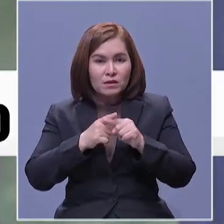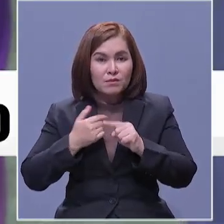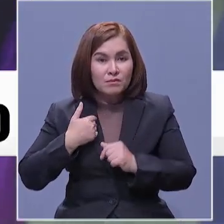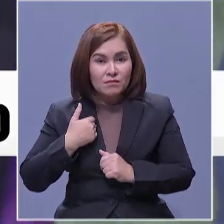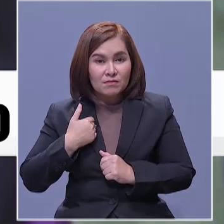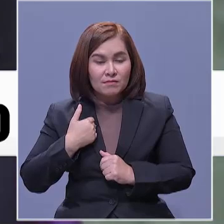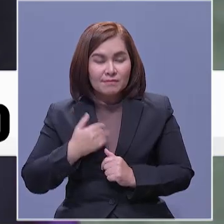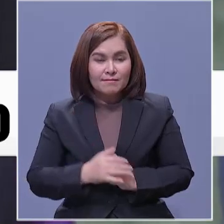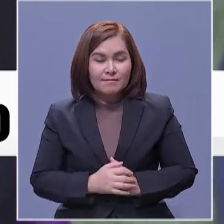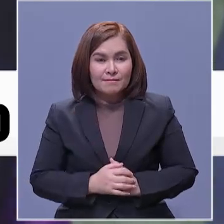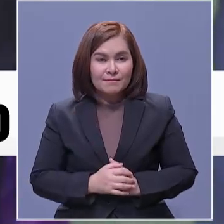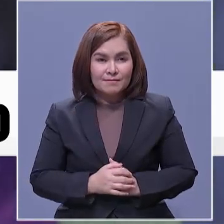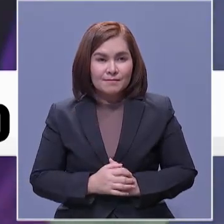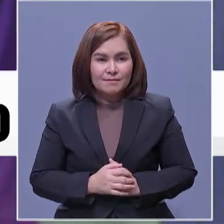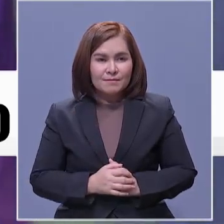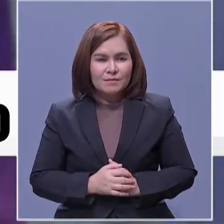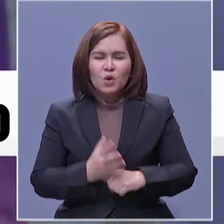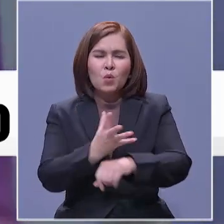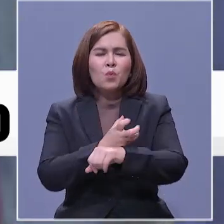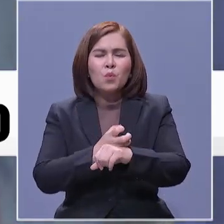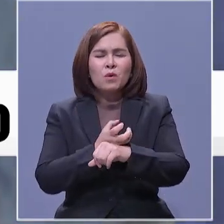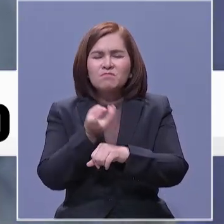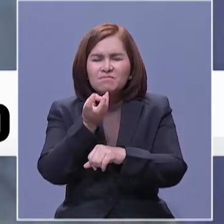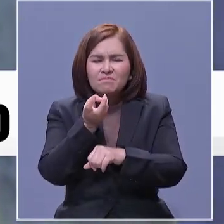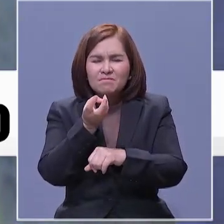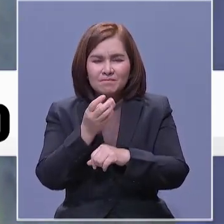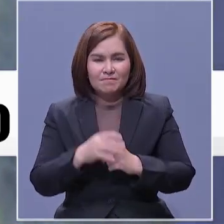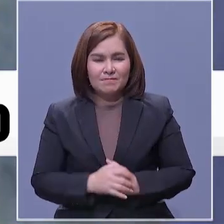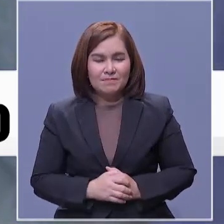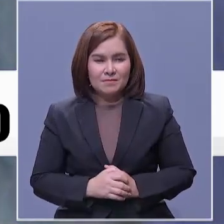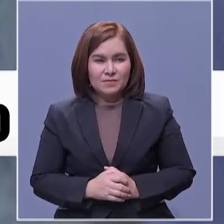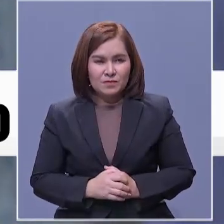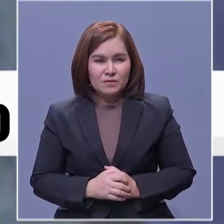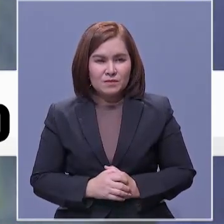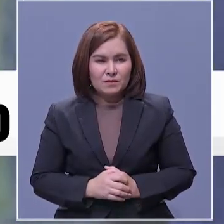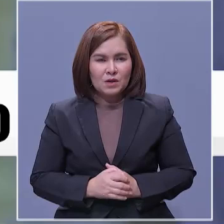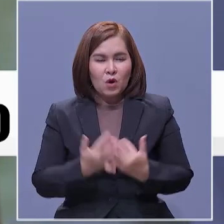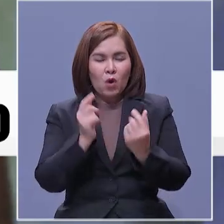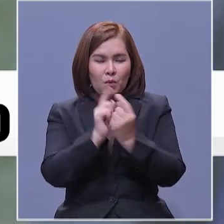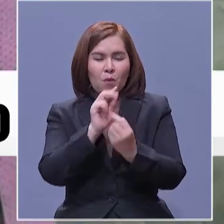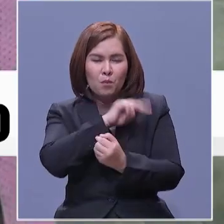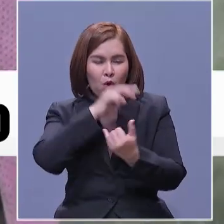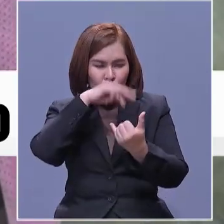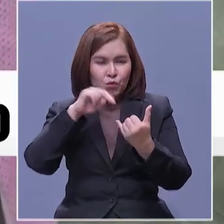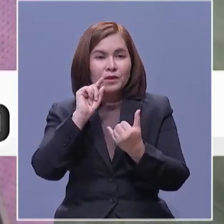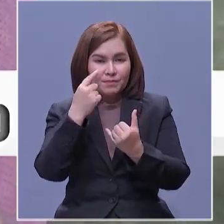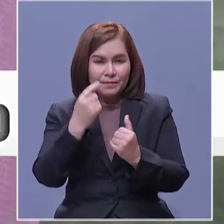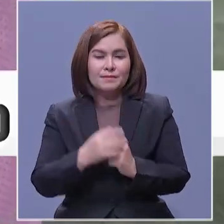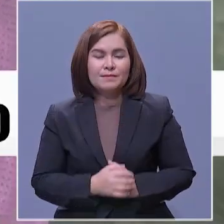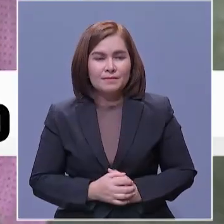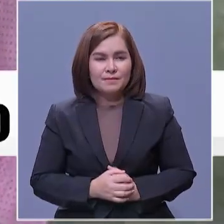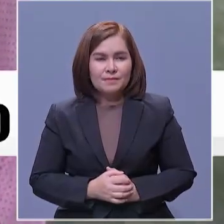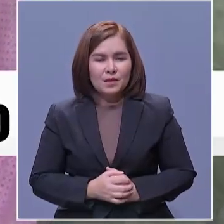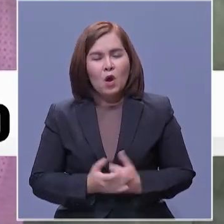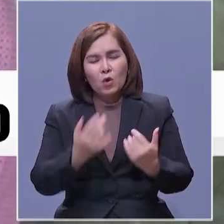สาย ก็ไม่ปวดปวดเล็กน้อยครับก็จะให้หมอดูอีกครั้งนึงครับ ก็คงต้